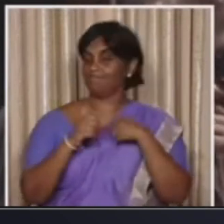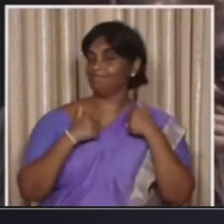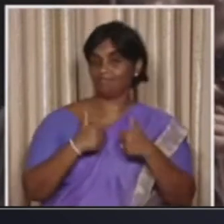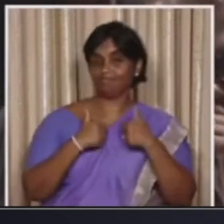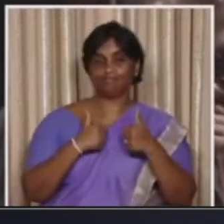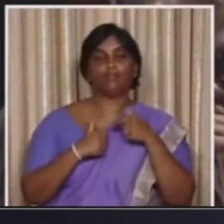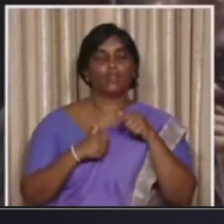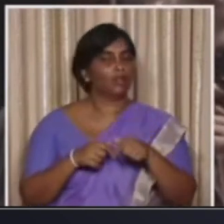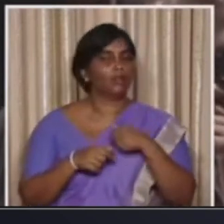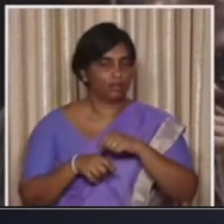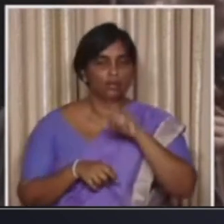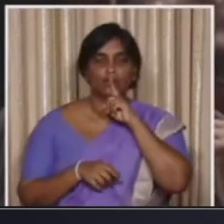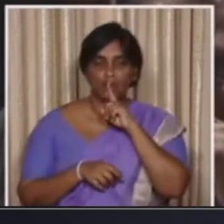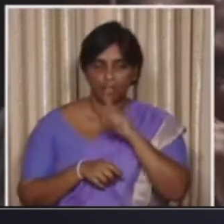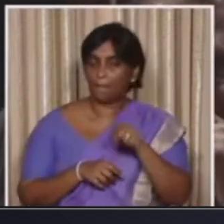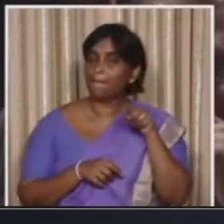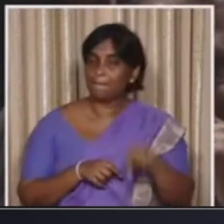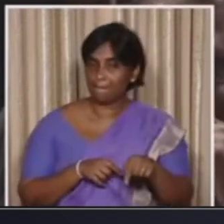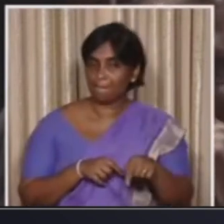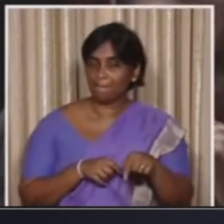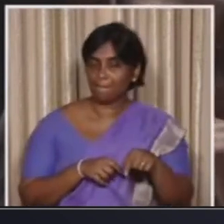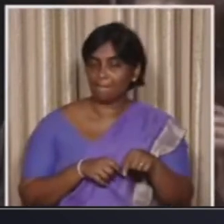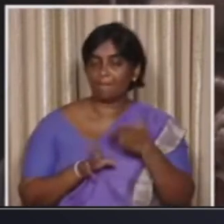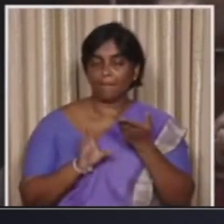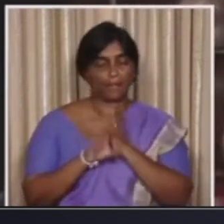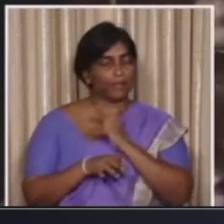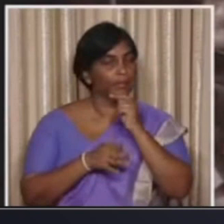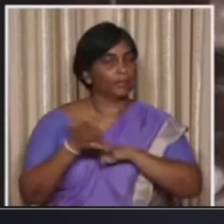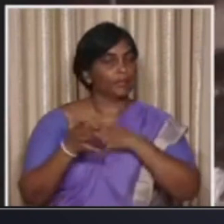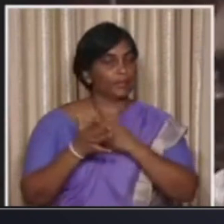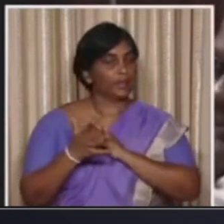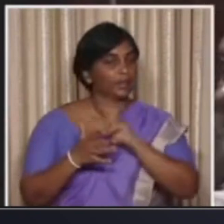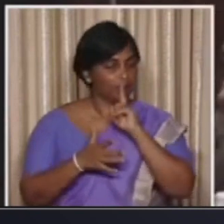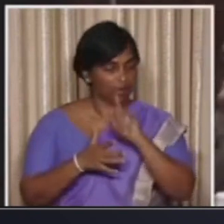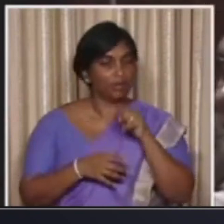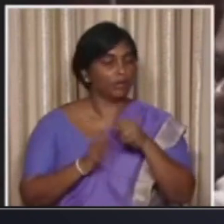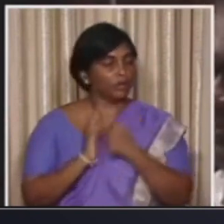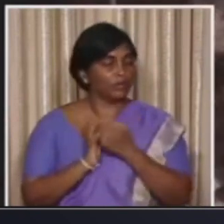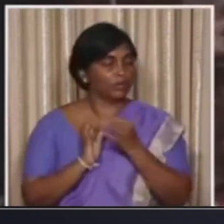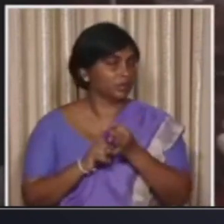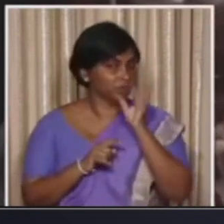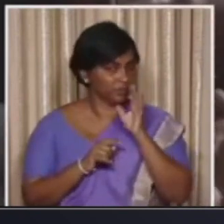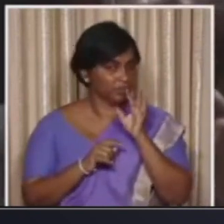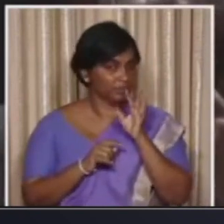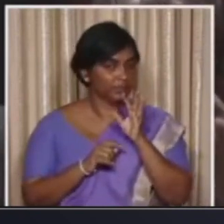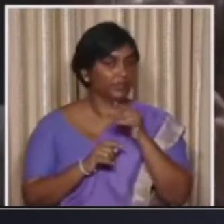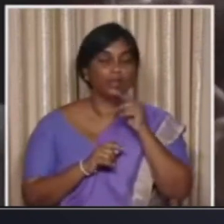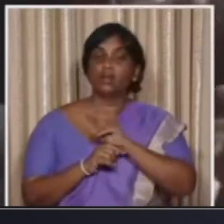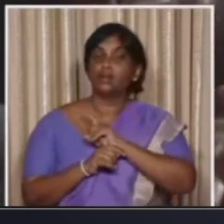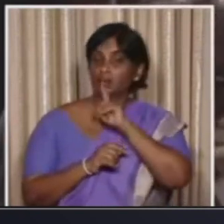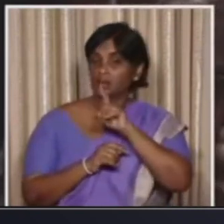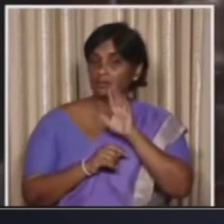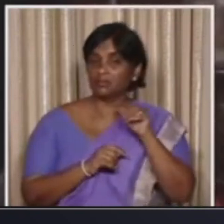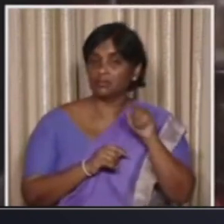කියලා ඔබතුමාට මම කියනවා දැන් මේ පෞගිය අයවැයේ සඳහන් කළ දිනවා ගරු සභාපතිතුමනි මේක සඳහන් කළ